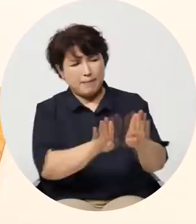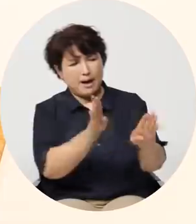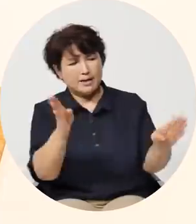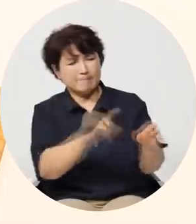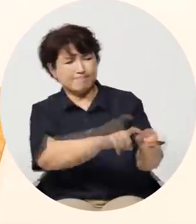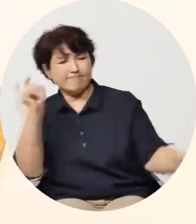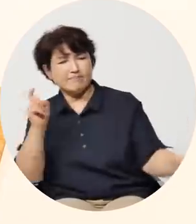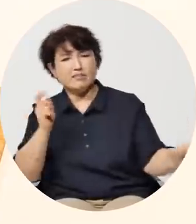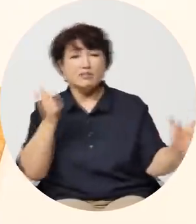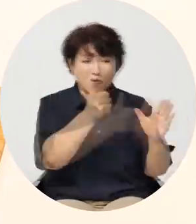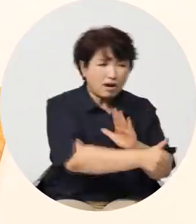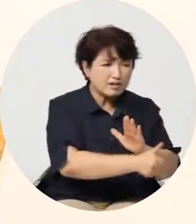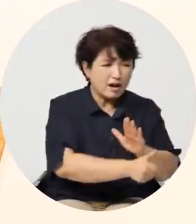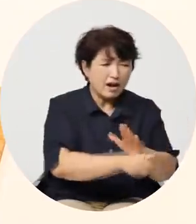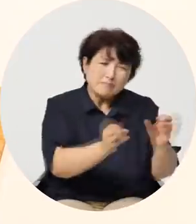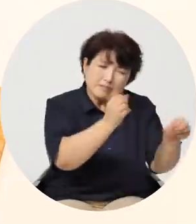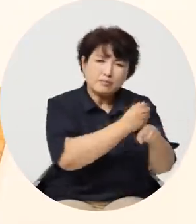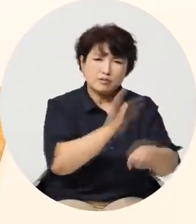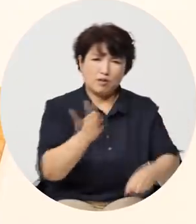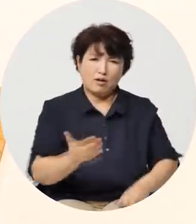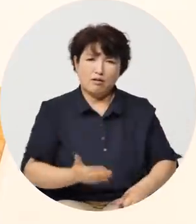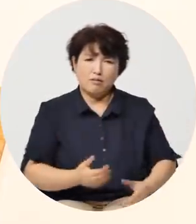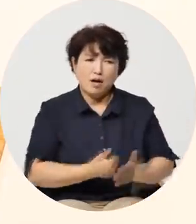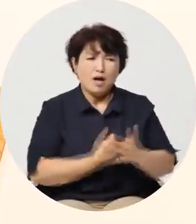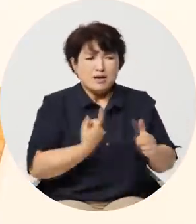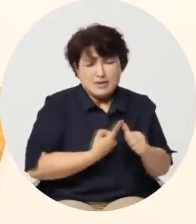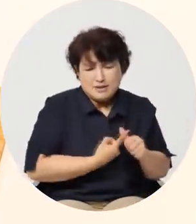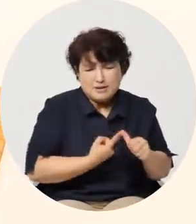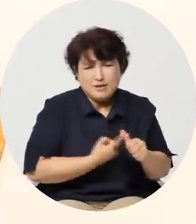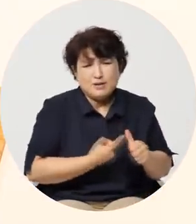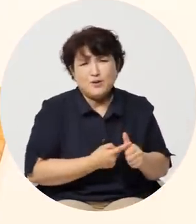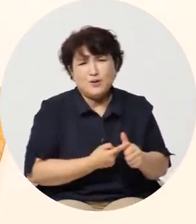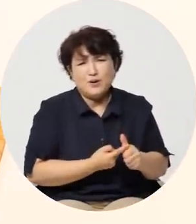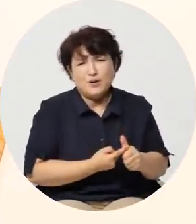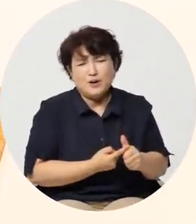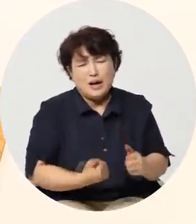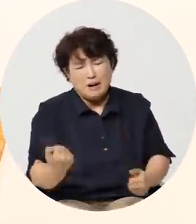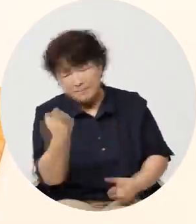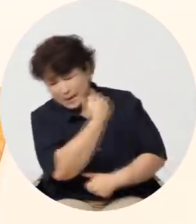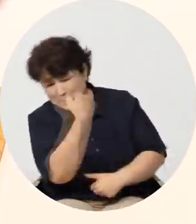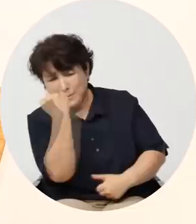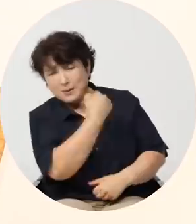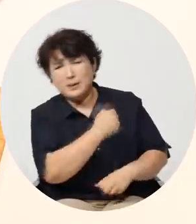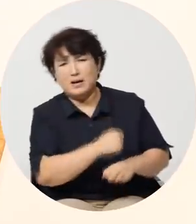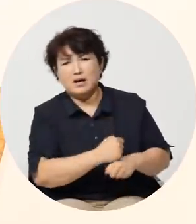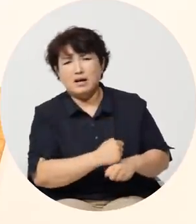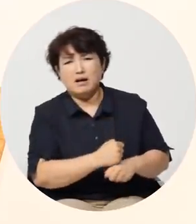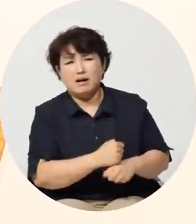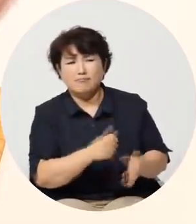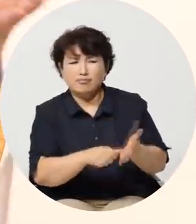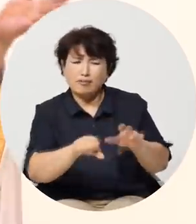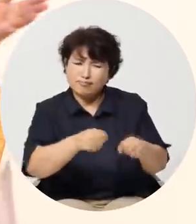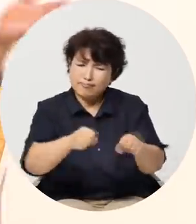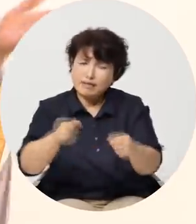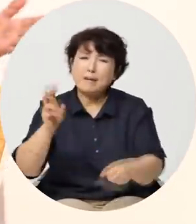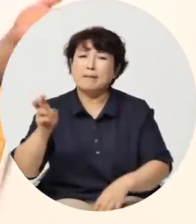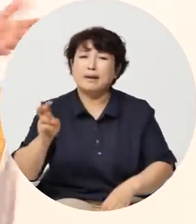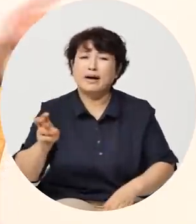한번 하면 되고, 그러면 이제 욕 좀 얻어먹고 물건을 집어 던지고 깨지고 그러겠지. 그 셋 중에